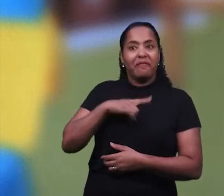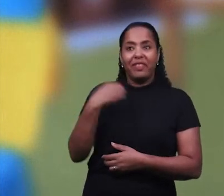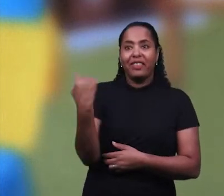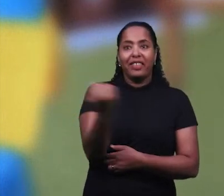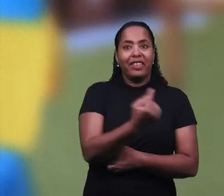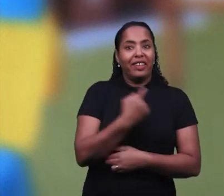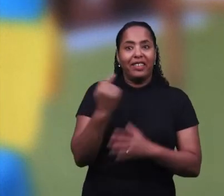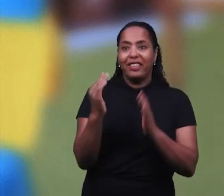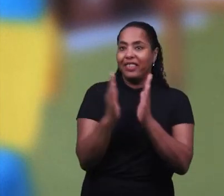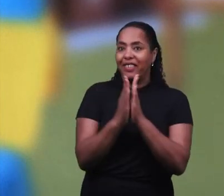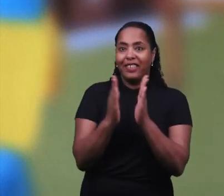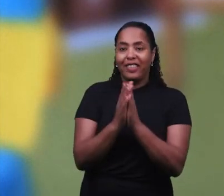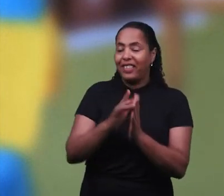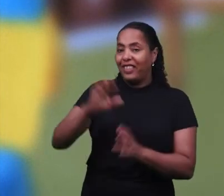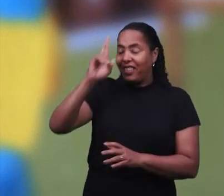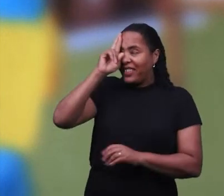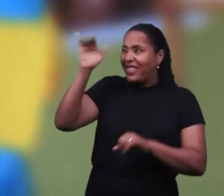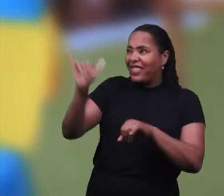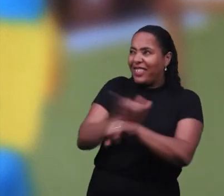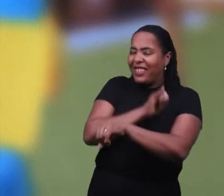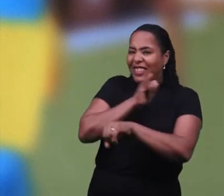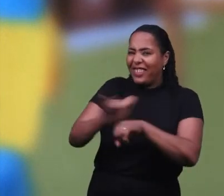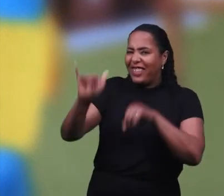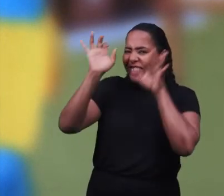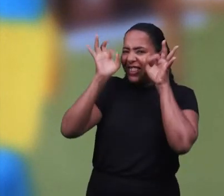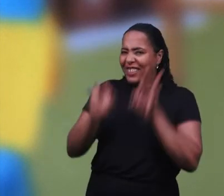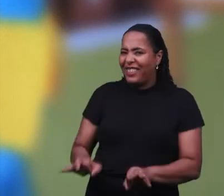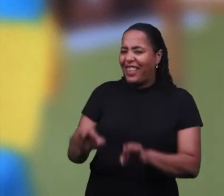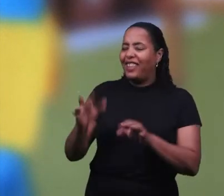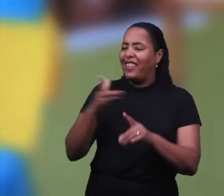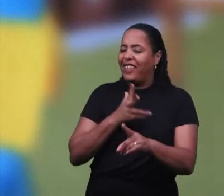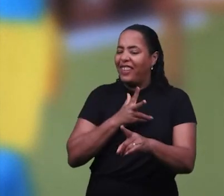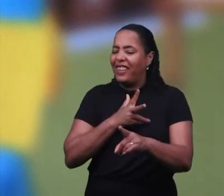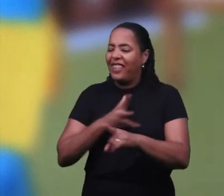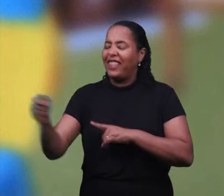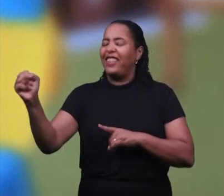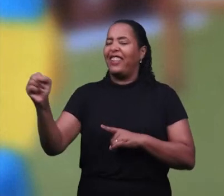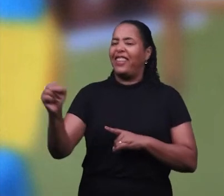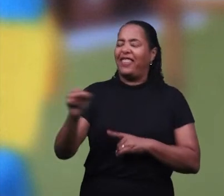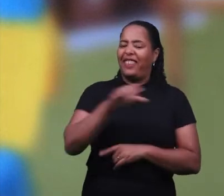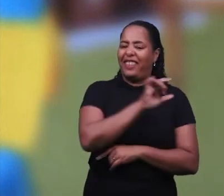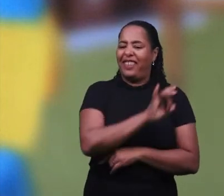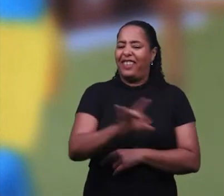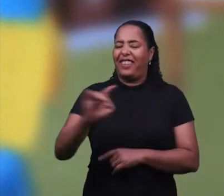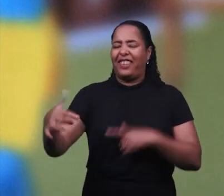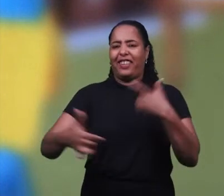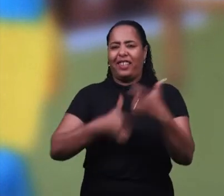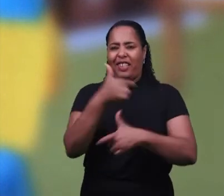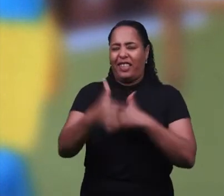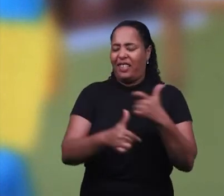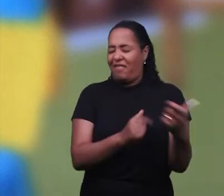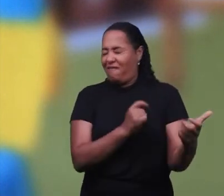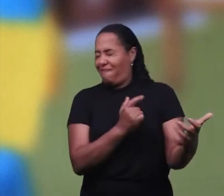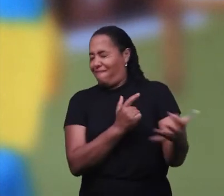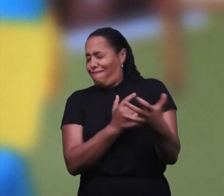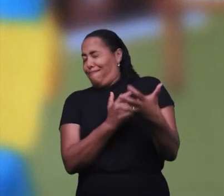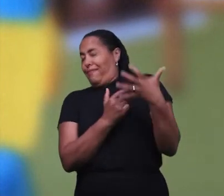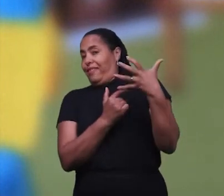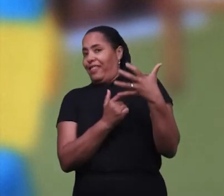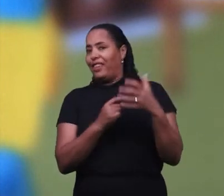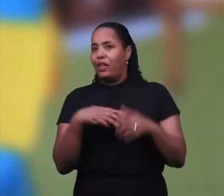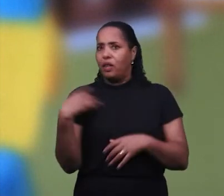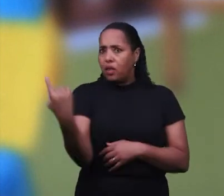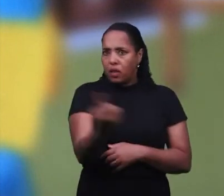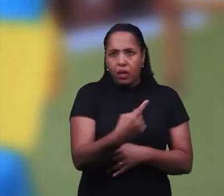réponse pour nos prières, que le Seigneur a la stratégie correcte afin qu'on puisse vaincre toutes les luttes, batailles